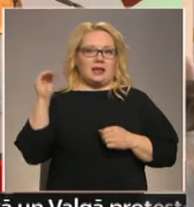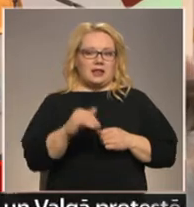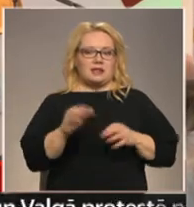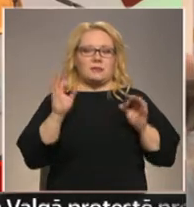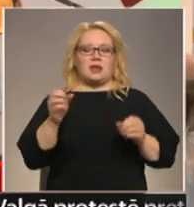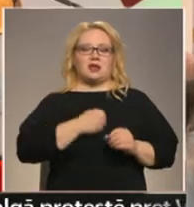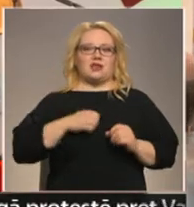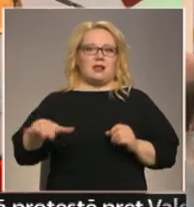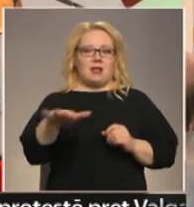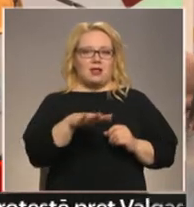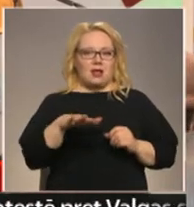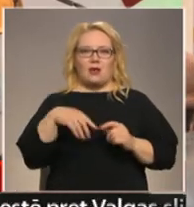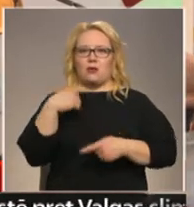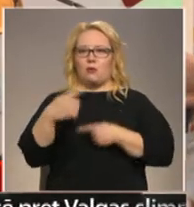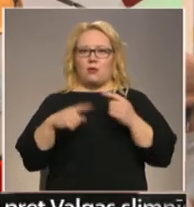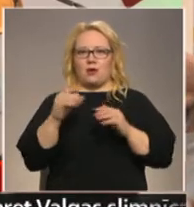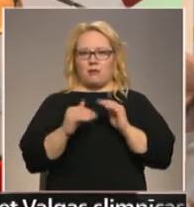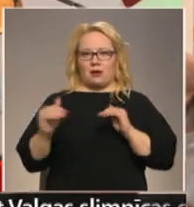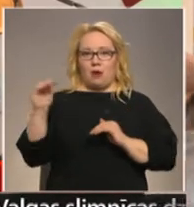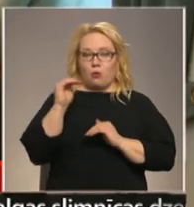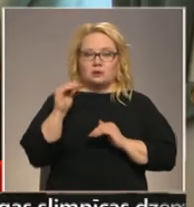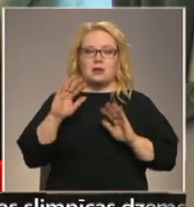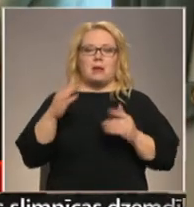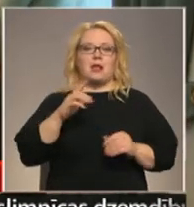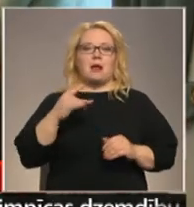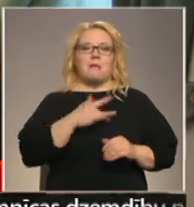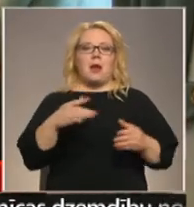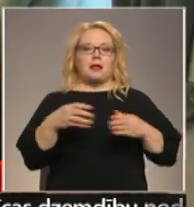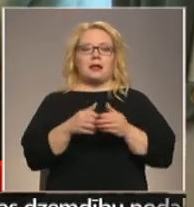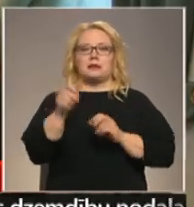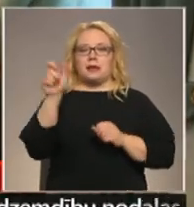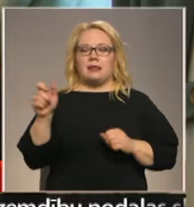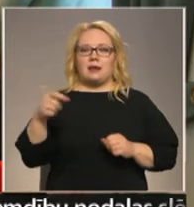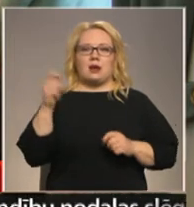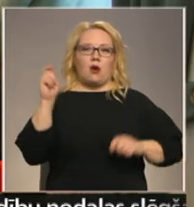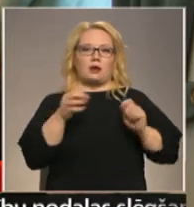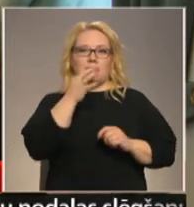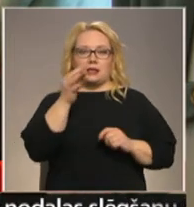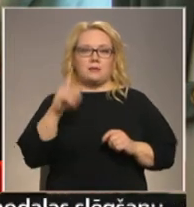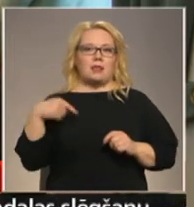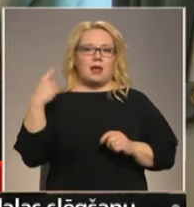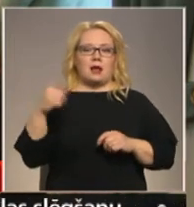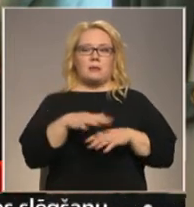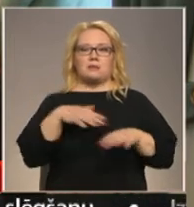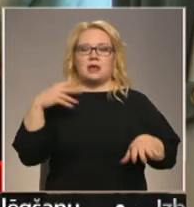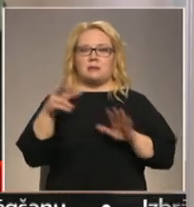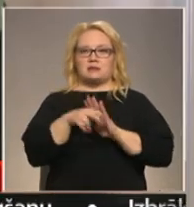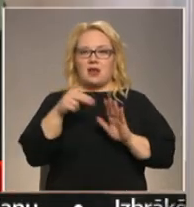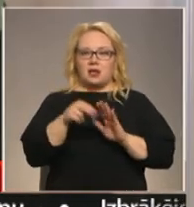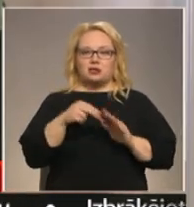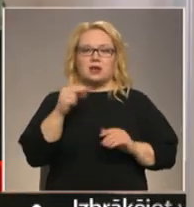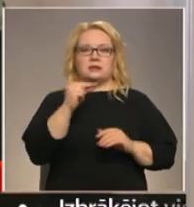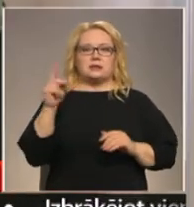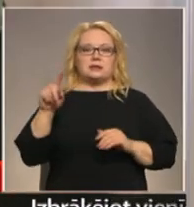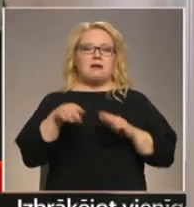tieši Latgalē tas joprojām ir augsts. Partijas līderi kongresā uzsvēra, ka pēc nākamajām saimas vēlēšanām